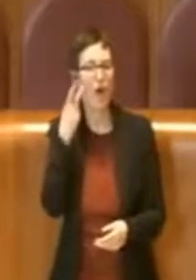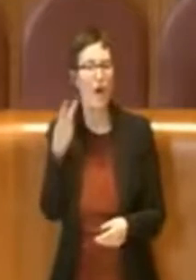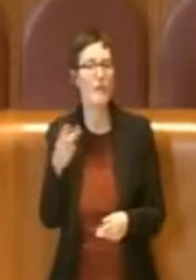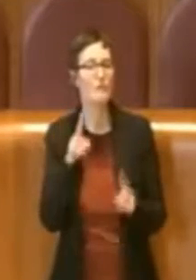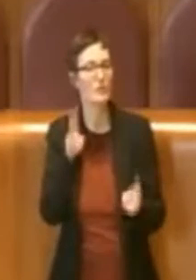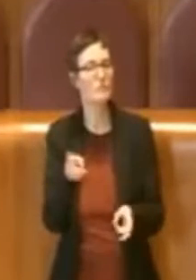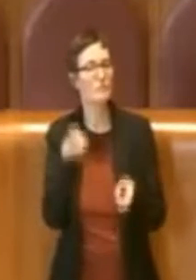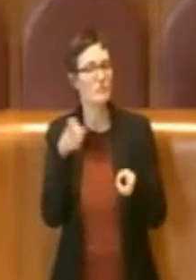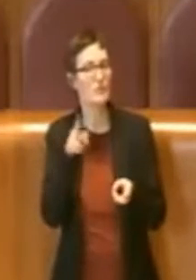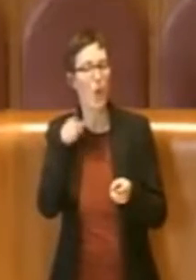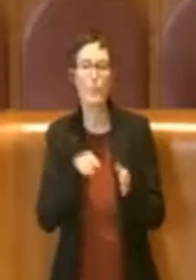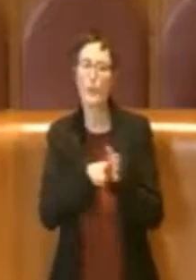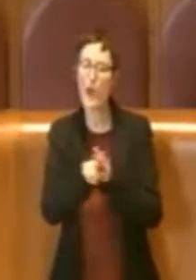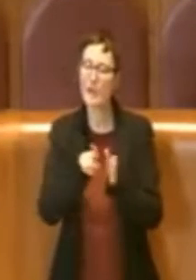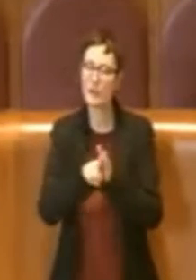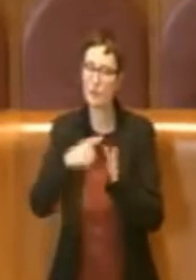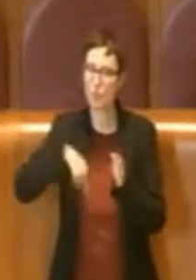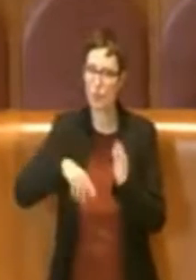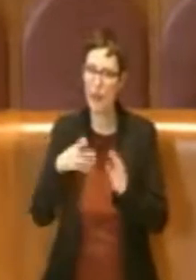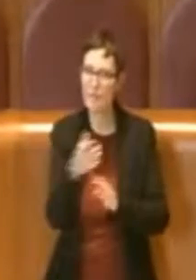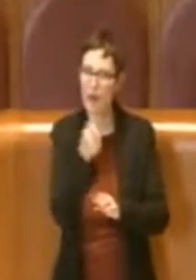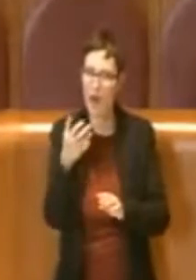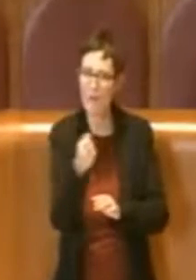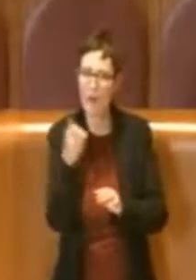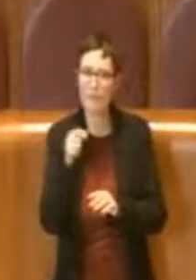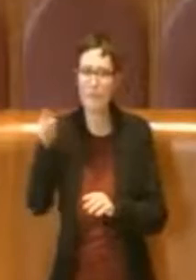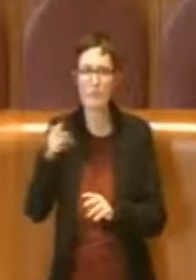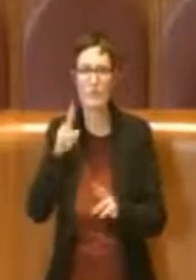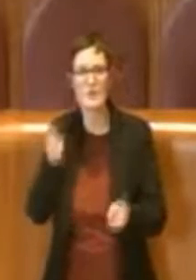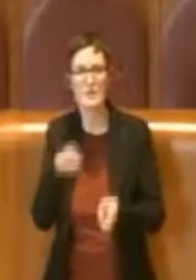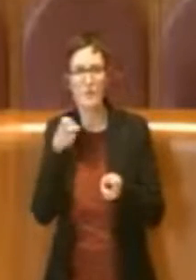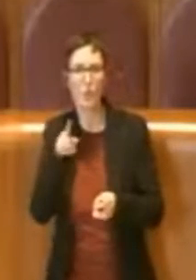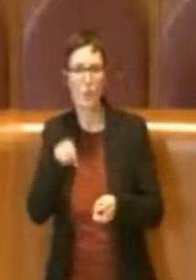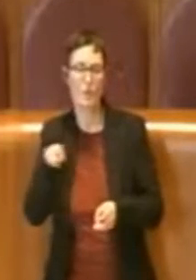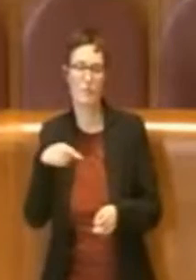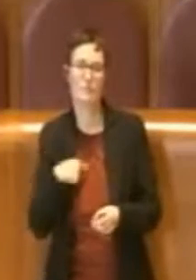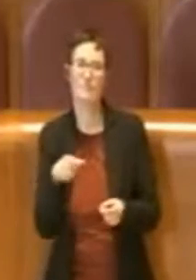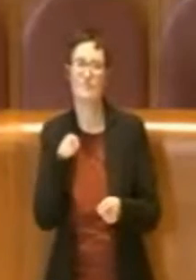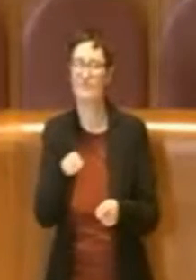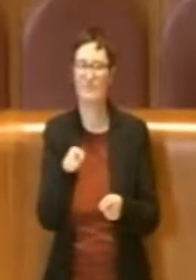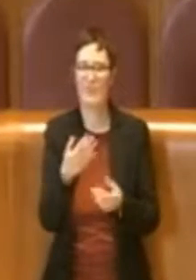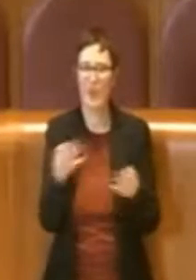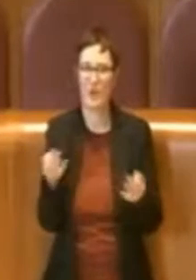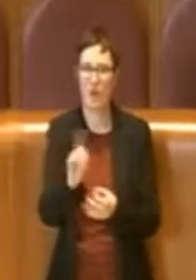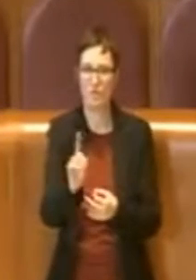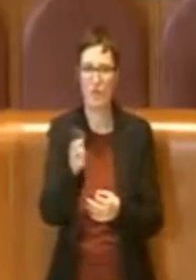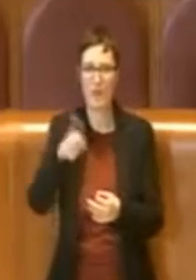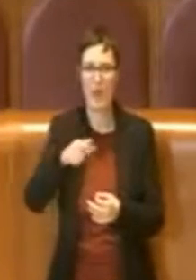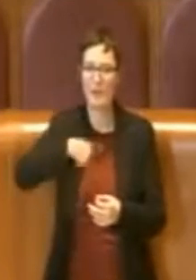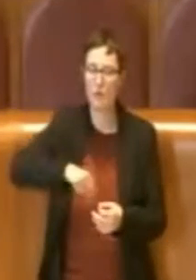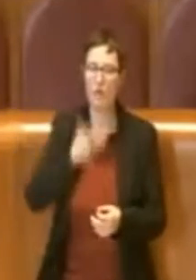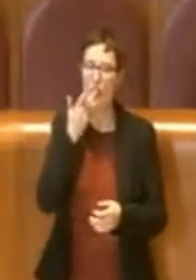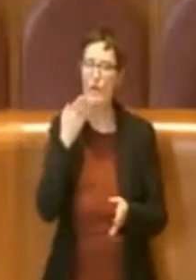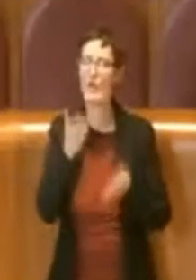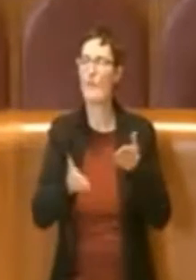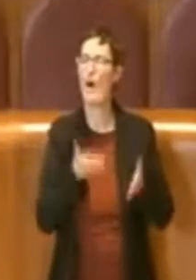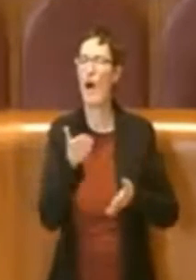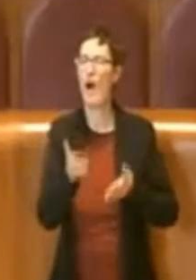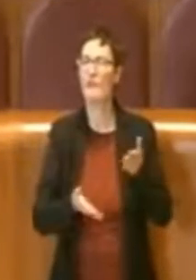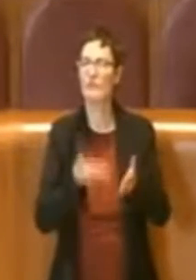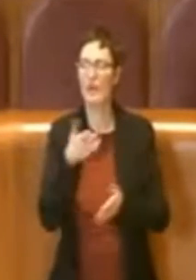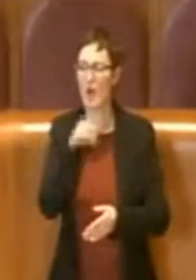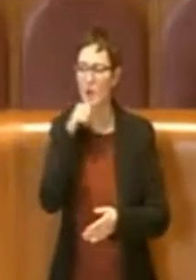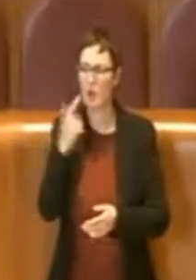che stiamo ottenendo questa cosa non va bene non va bene perché ne abbiamo intenzione di andare avanti e non ci servono le emozioni